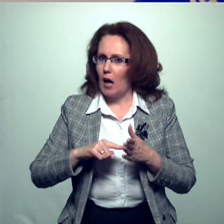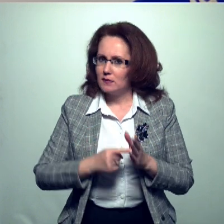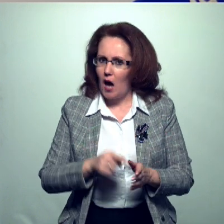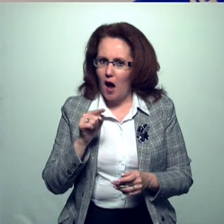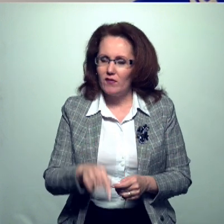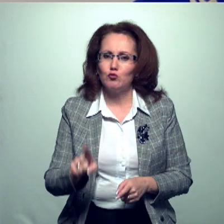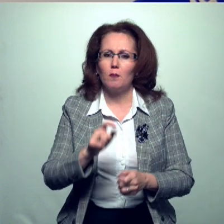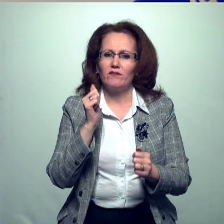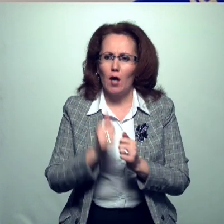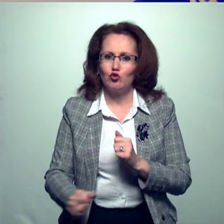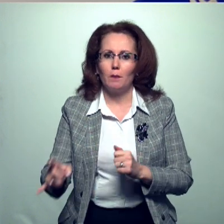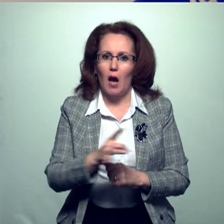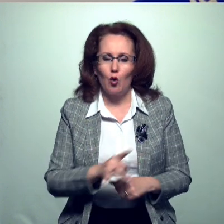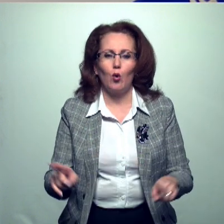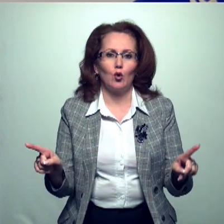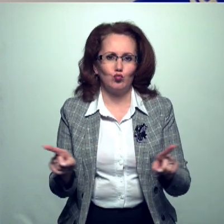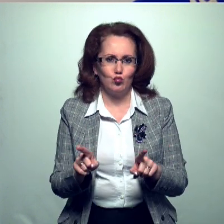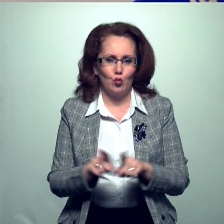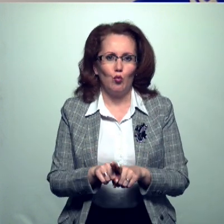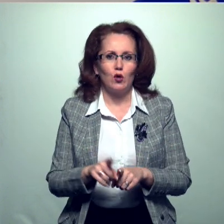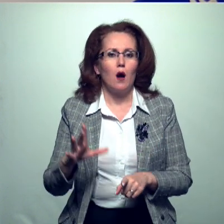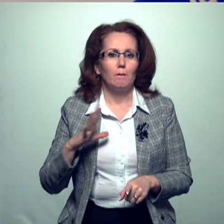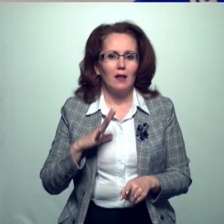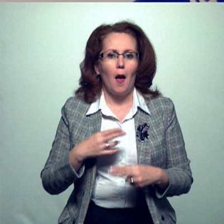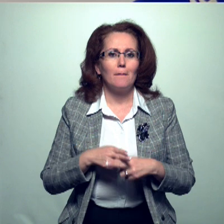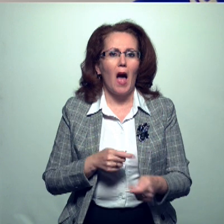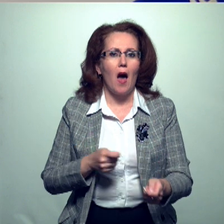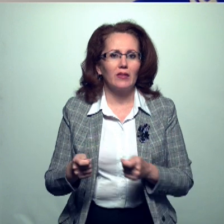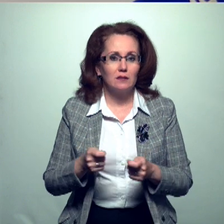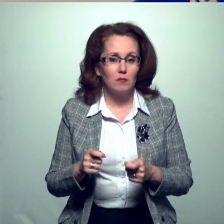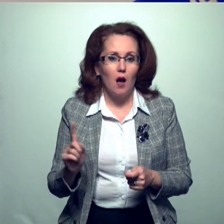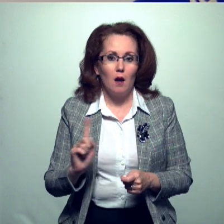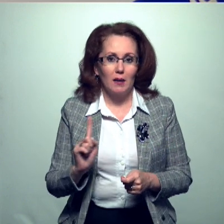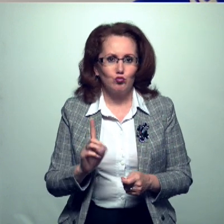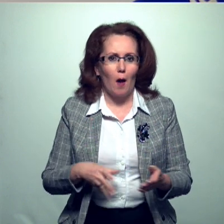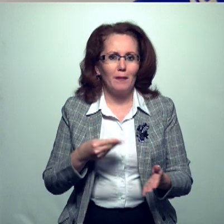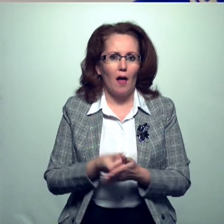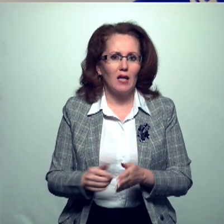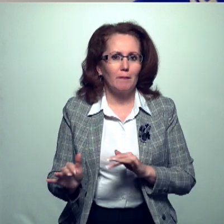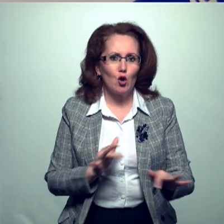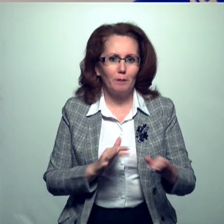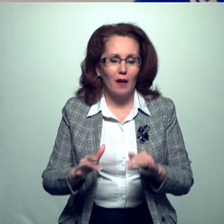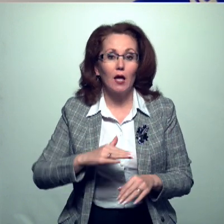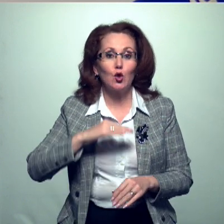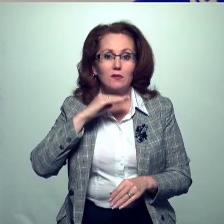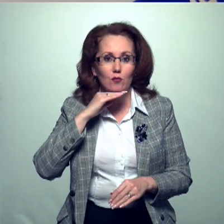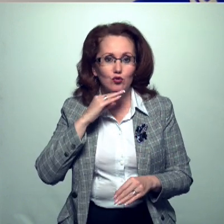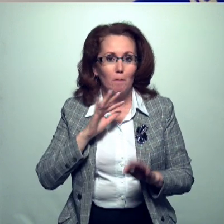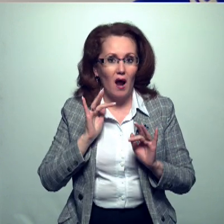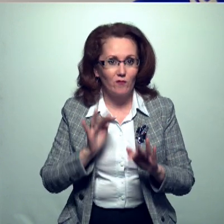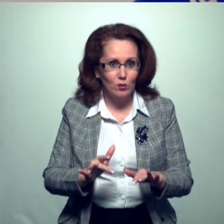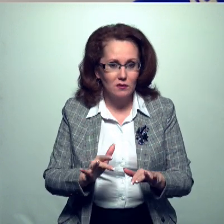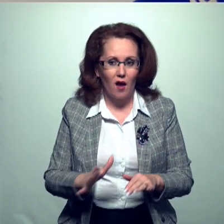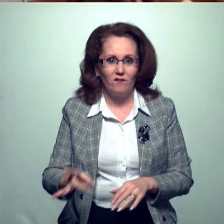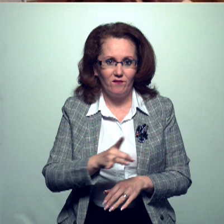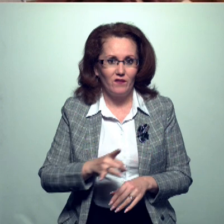настаиваем, что в каждом районе тоже был механизм, потому что платных мероприятий достаточно проводится